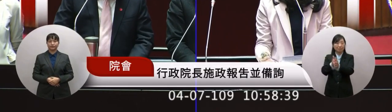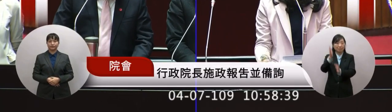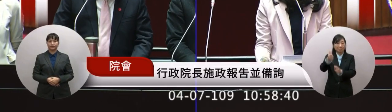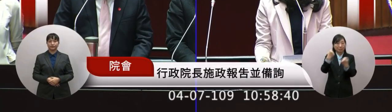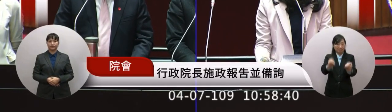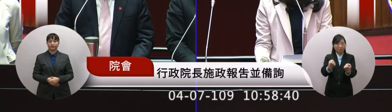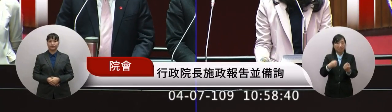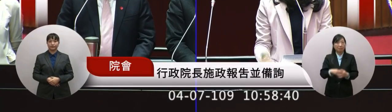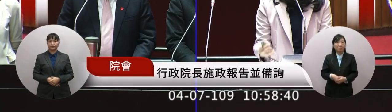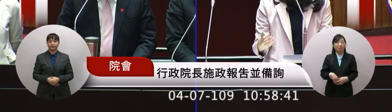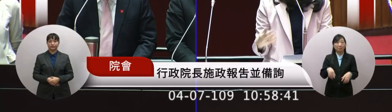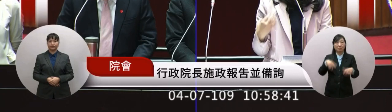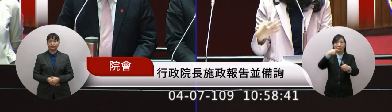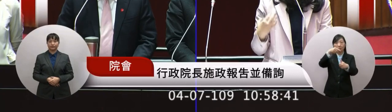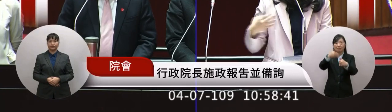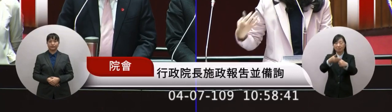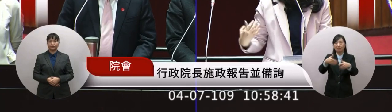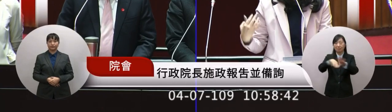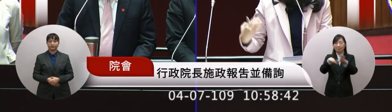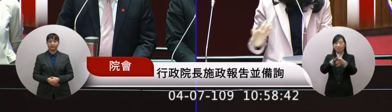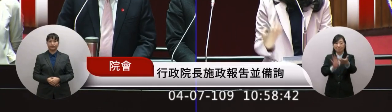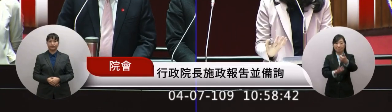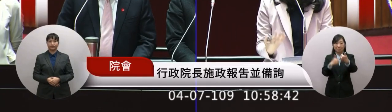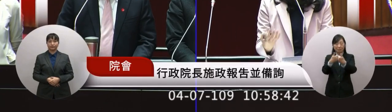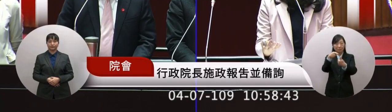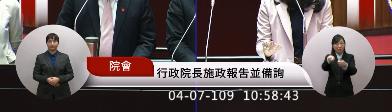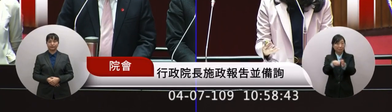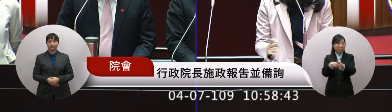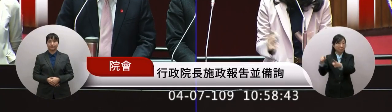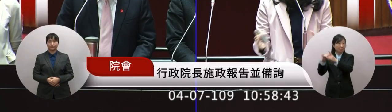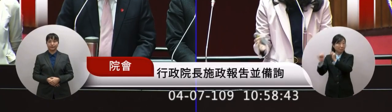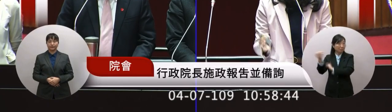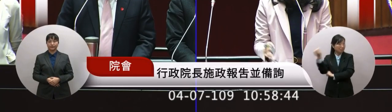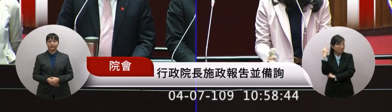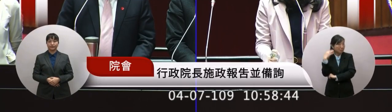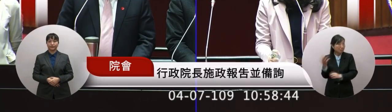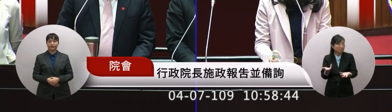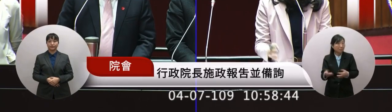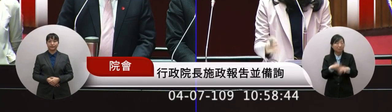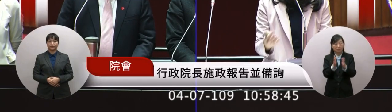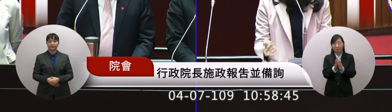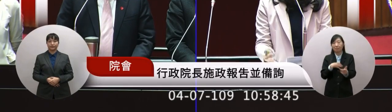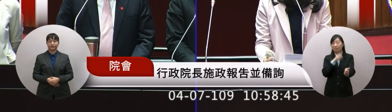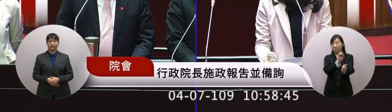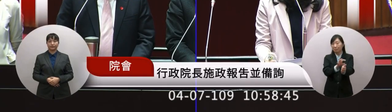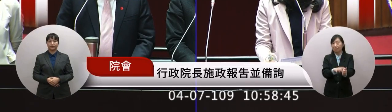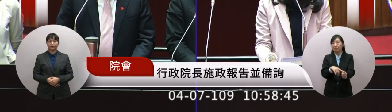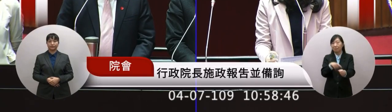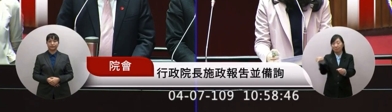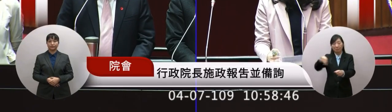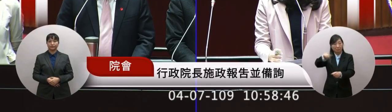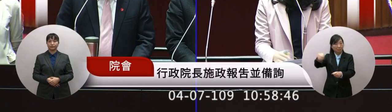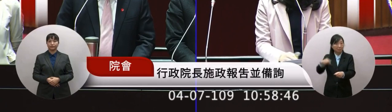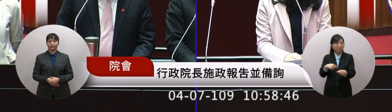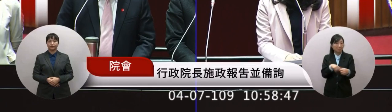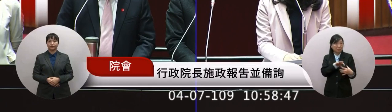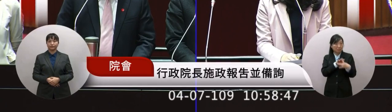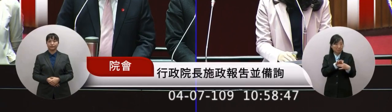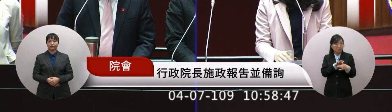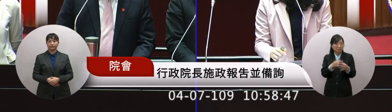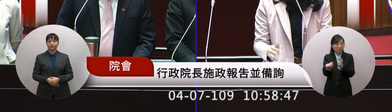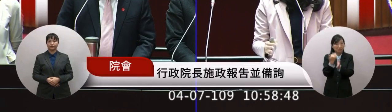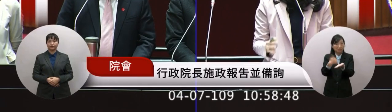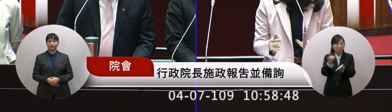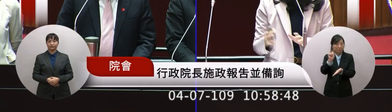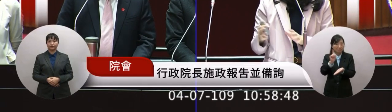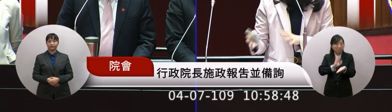们在教育文化委员会的时候，其实也是反映我们从民间听来的民意，其实他们也是非常关心我们这些预算的运用。所以在这部分的